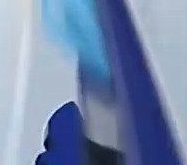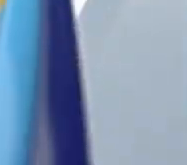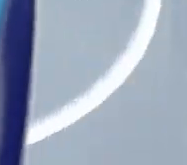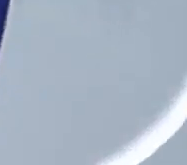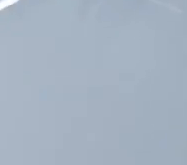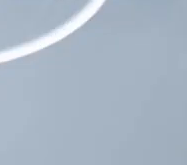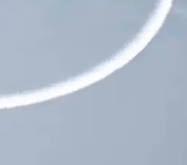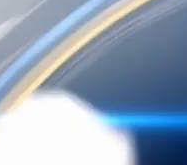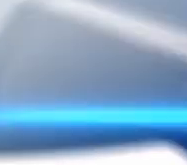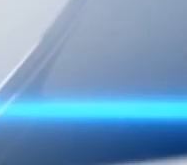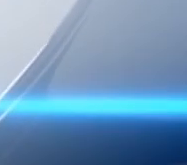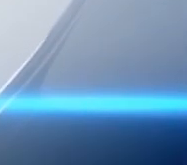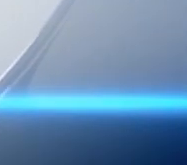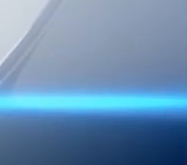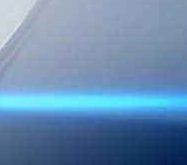Музика